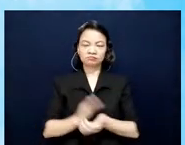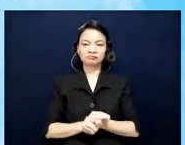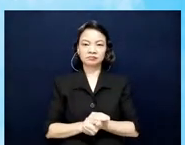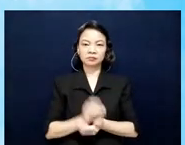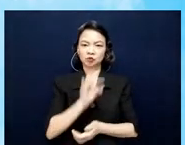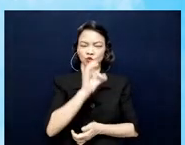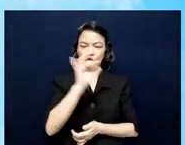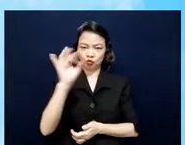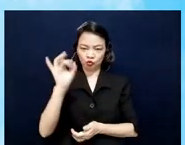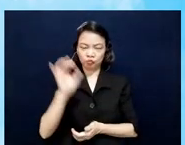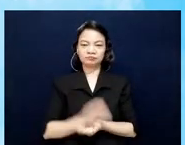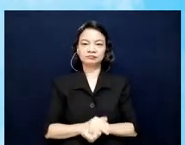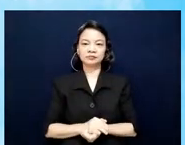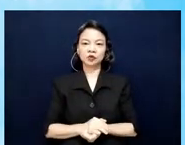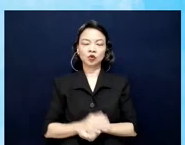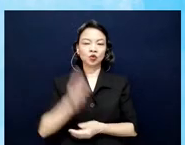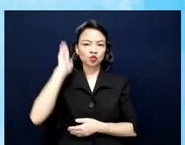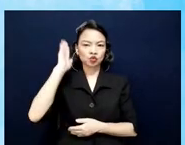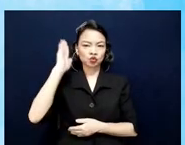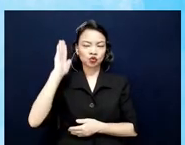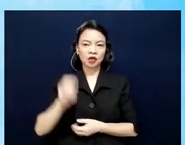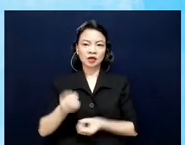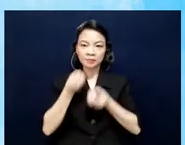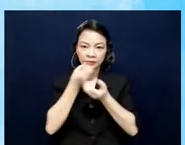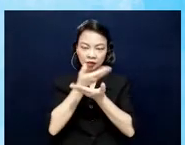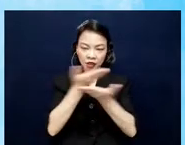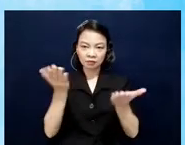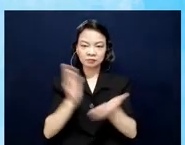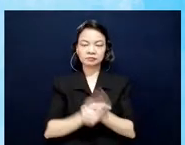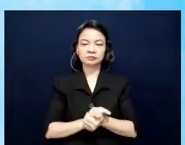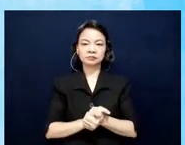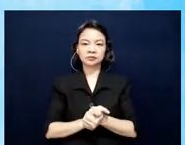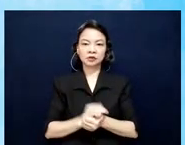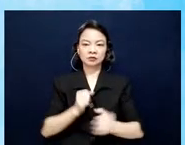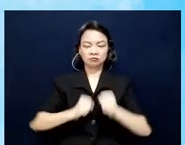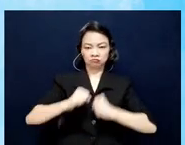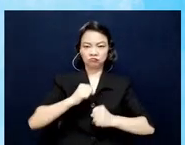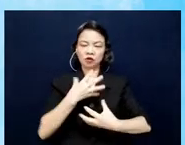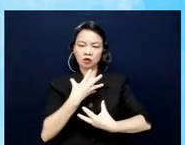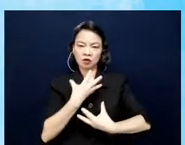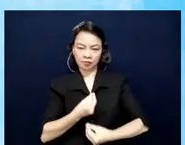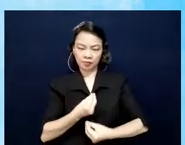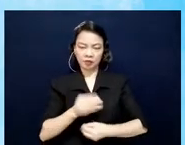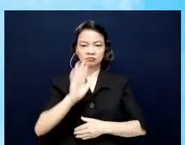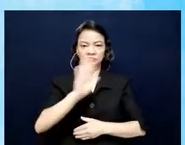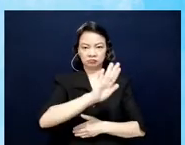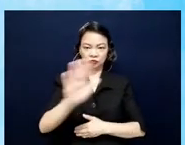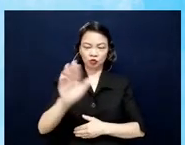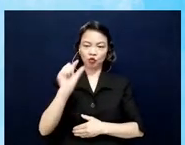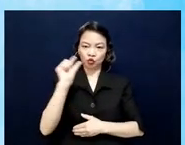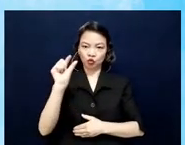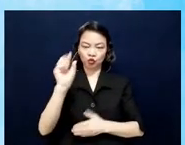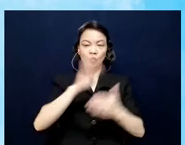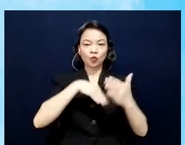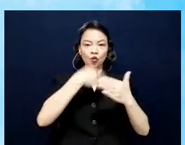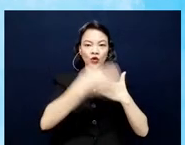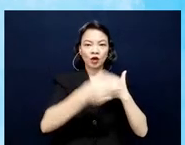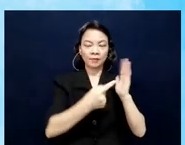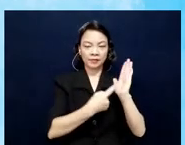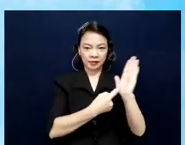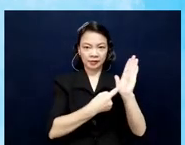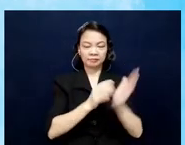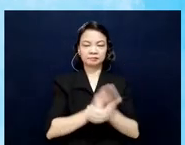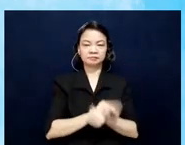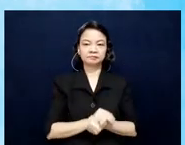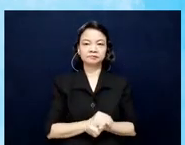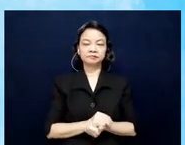kemudian sudah menyampaikan peran mereka dan harapan mereka atas program ini, dan sekarang kita langsung saja ke sesi paparan dari